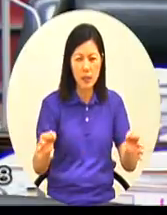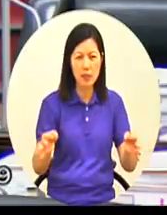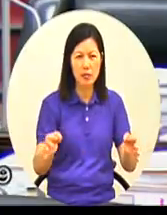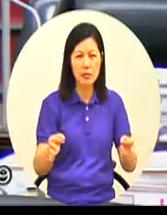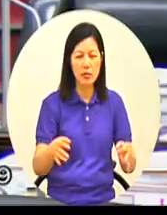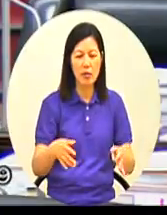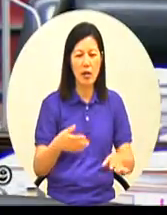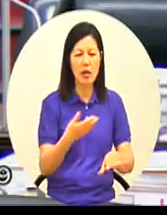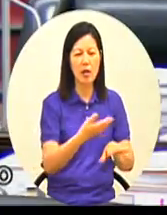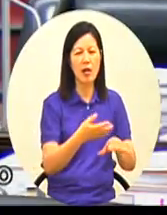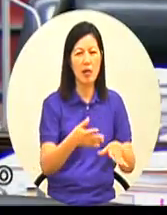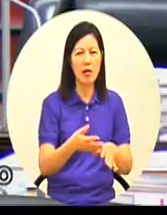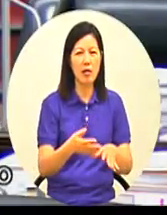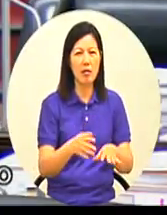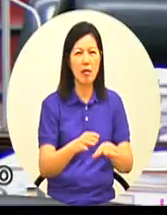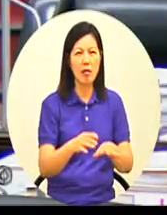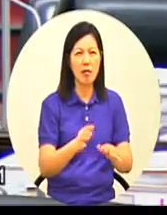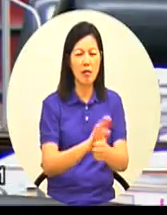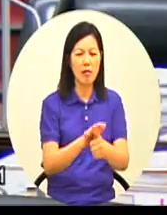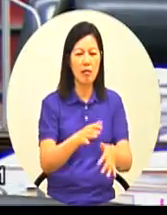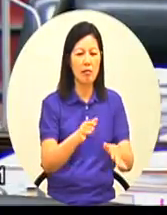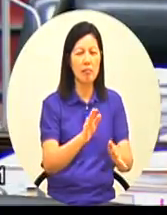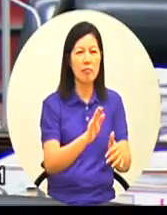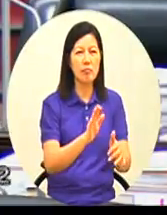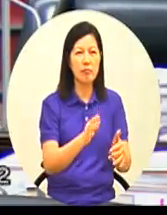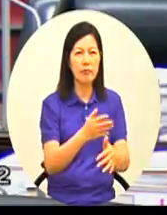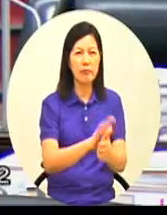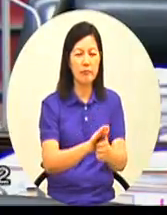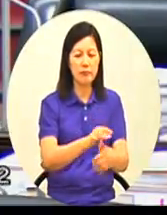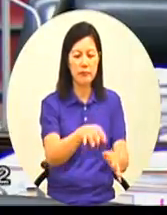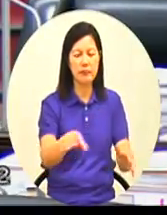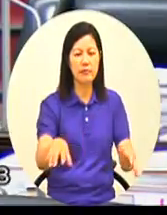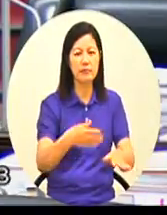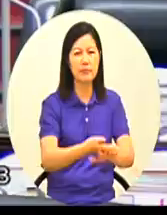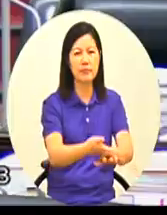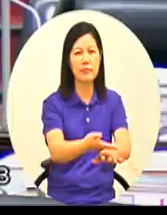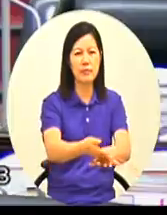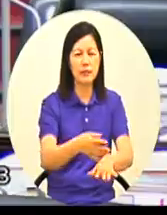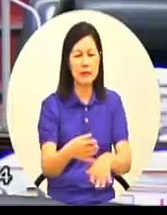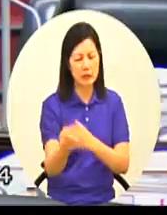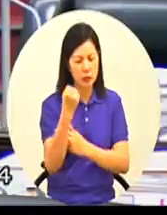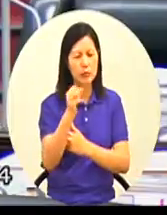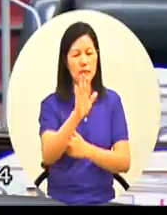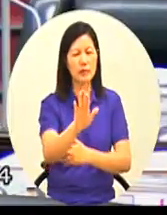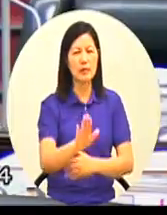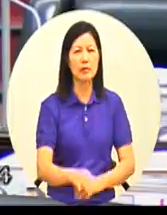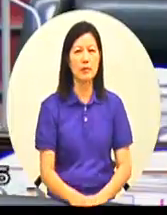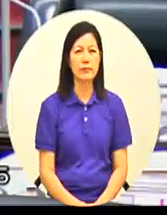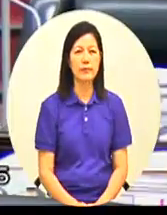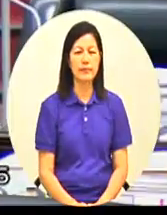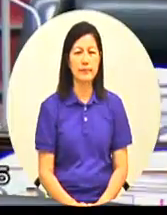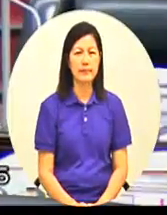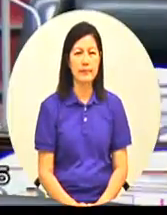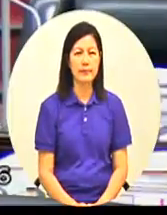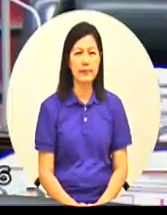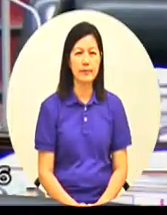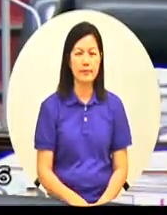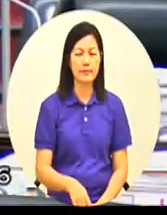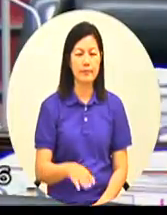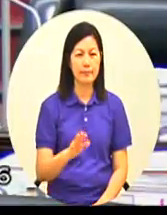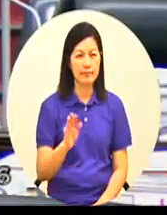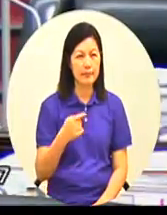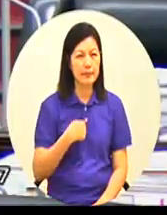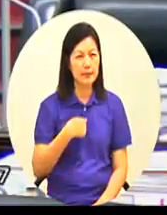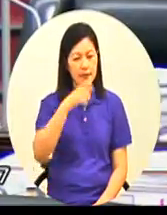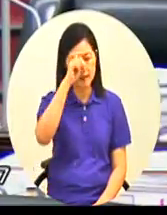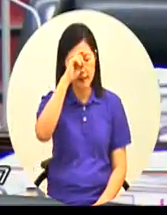摊，这算是很积极啦， 这算是很积极。但我们希望